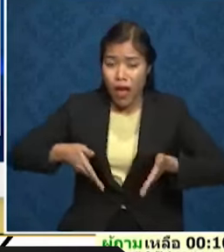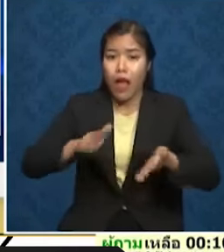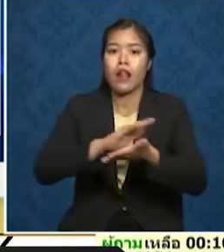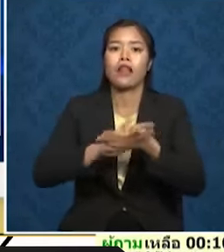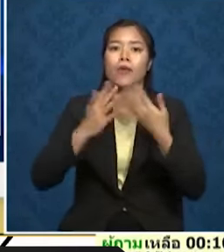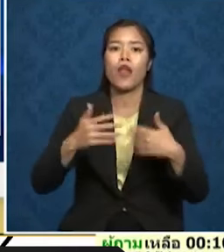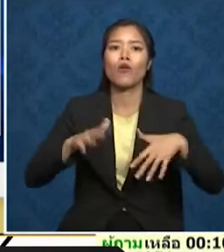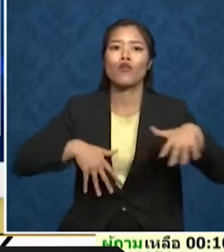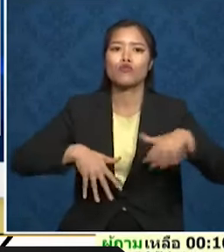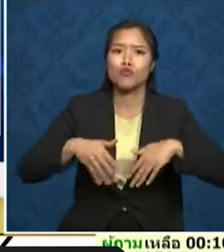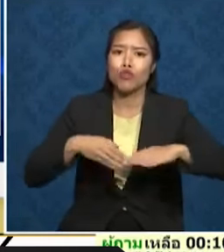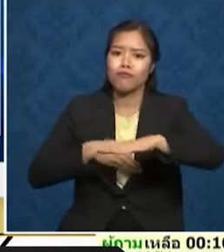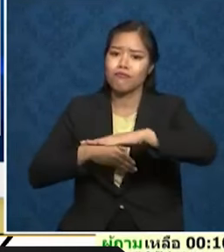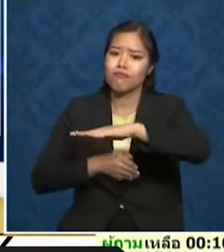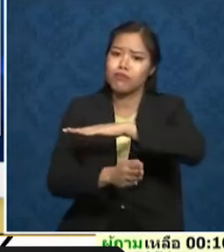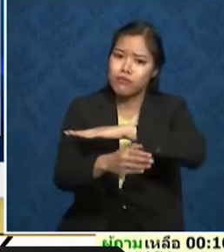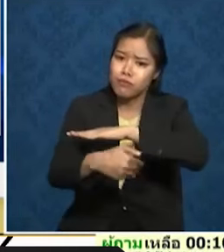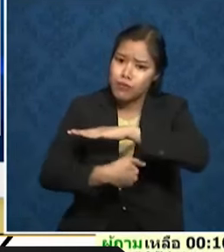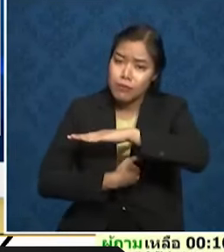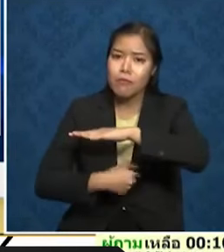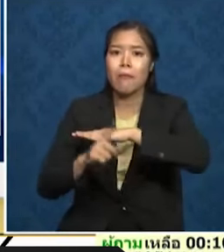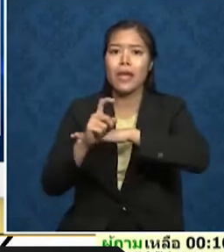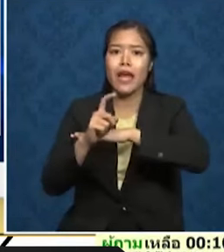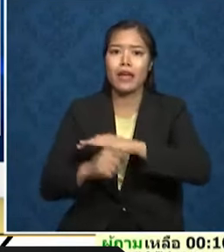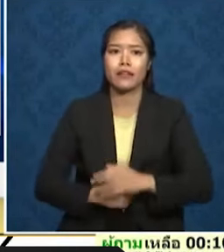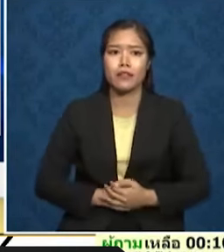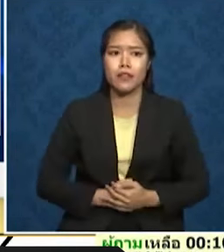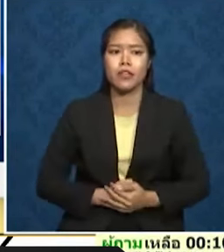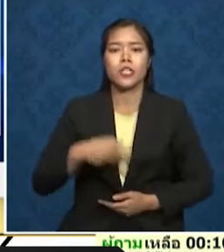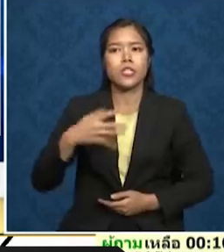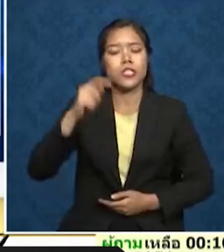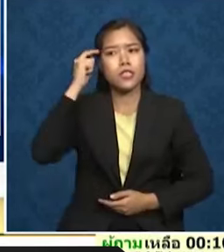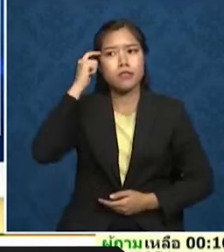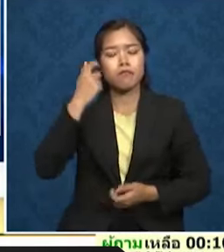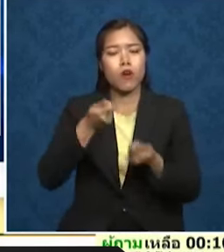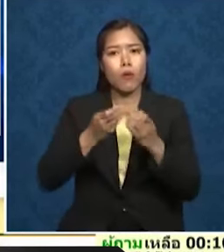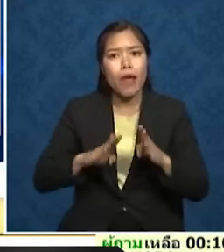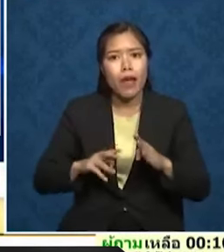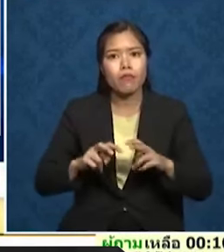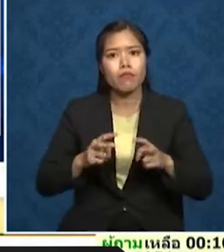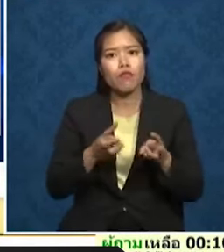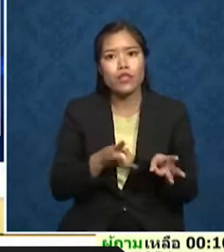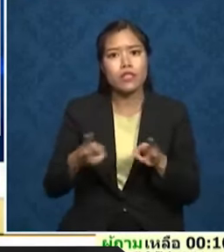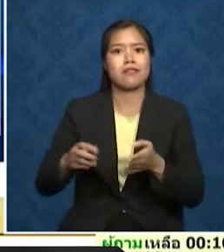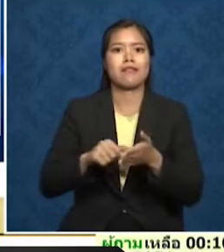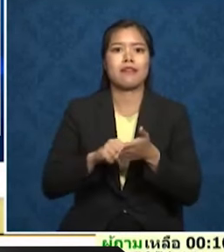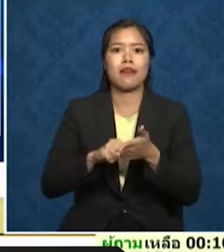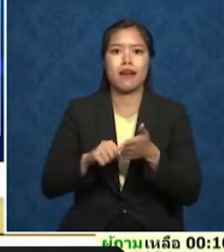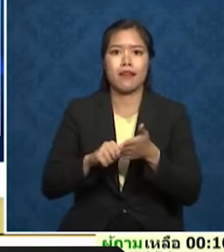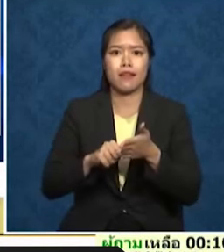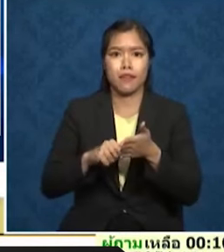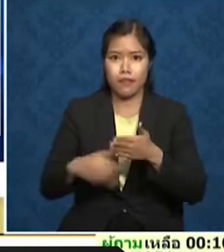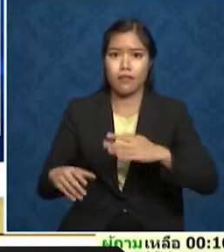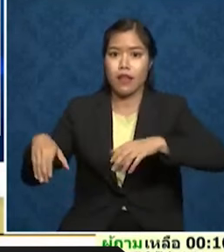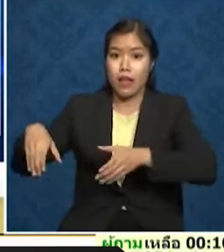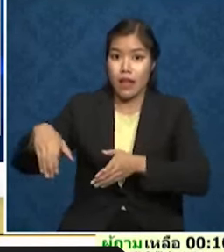ชนไม่สามารถสัญจรไปมานั่นจึงเป็นสาเหตุที่เราต้องมีการปรับปรุงแบ ให้พี่น้องประชาชน2ฝั่งถนนนะคะ